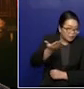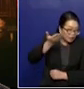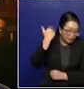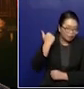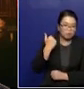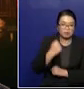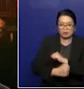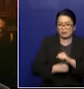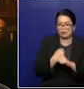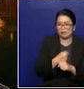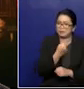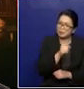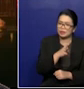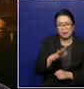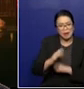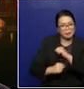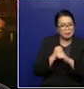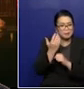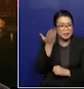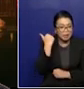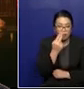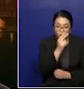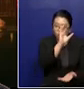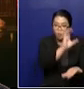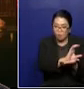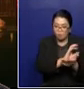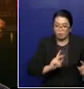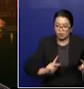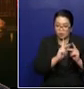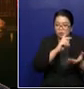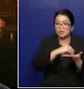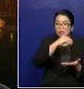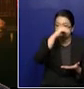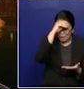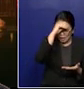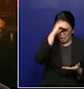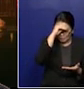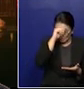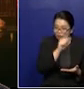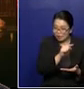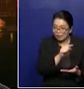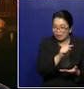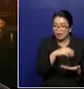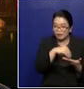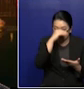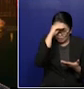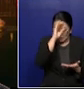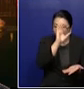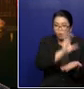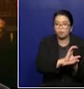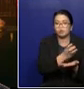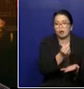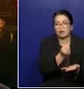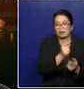15หรือ20ปีโดยสามบางท่านไปดูงบประมาณกระทรวงศึกษาธิการที่เพื่อเด็กๆ เป็น10ล้านคนเนี่ยได้งบประมาณสู